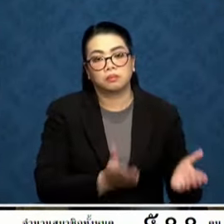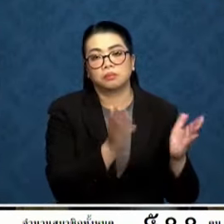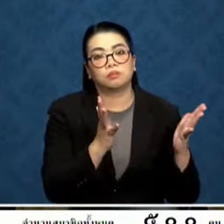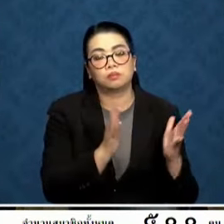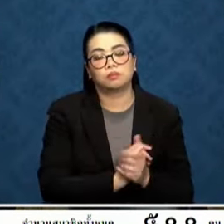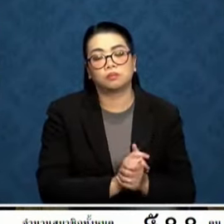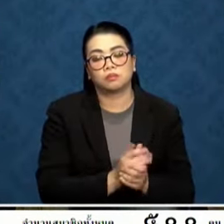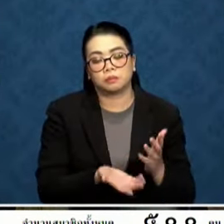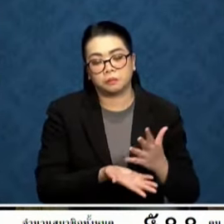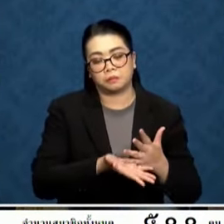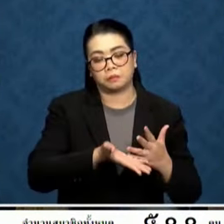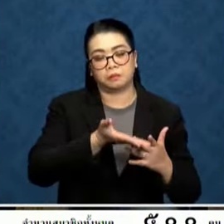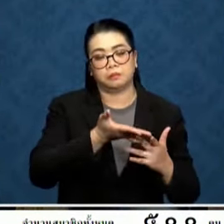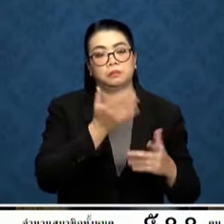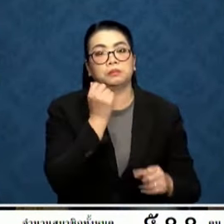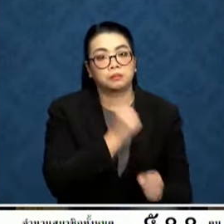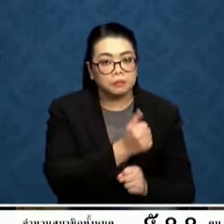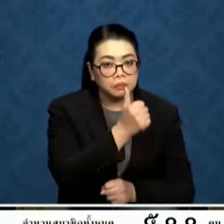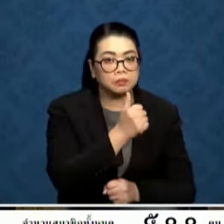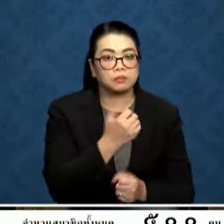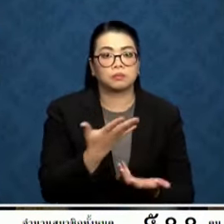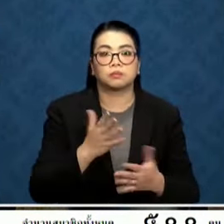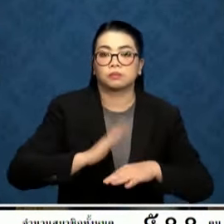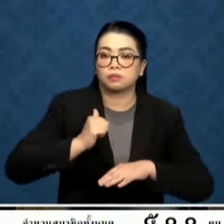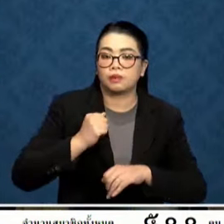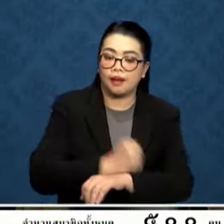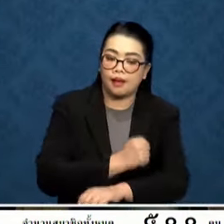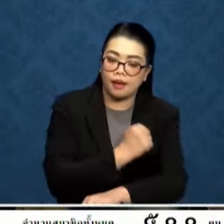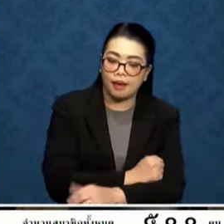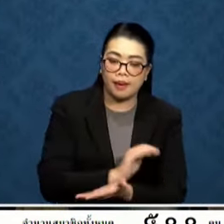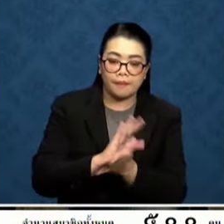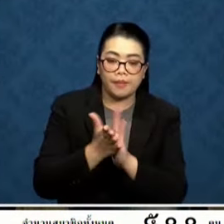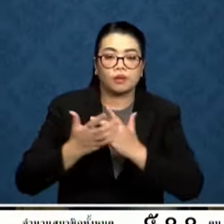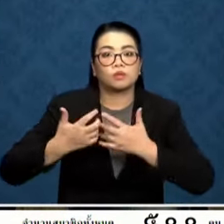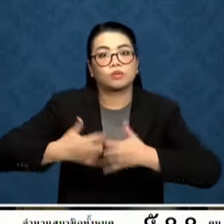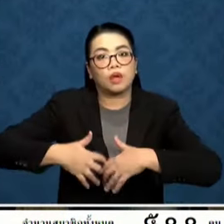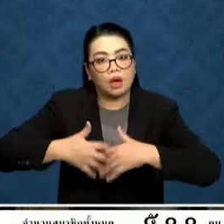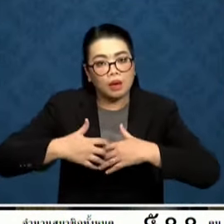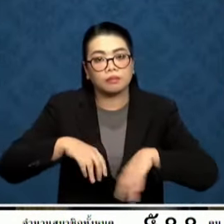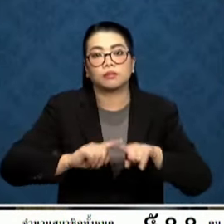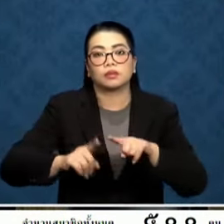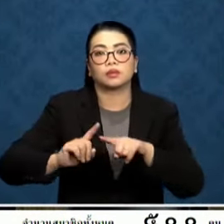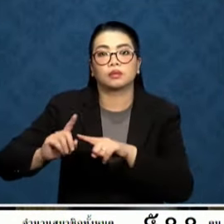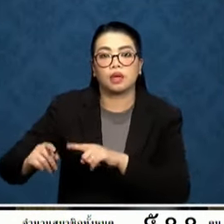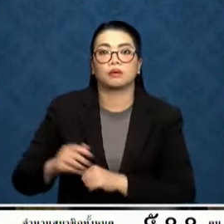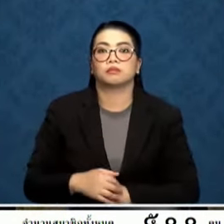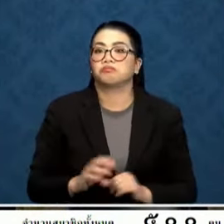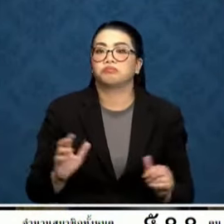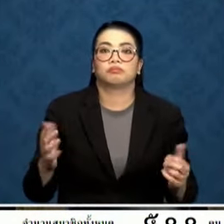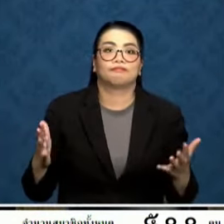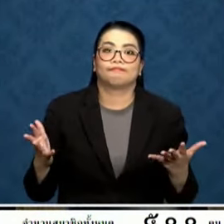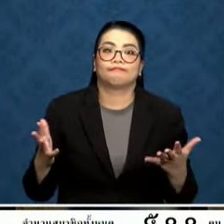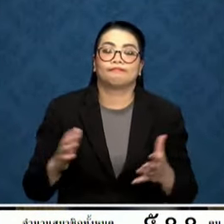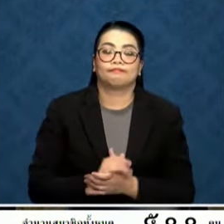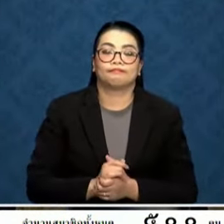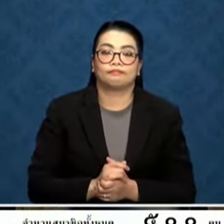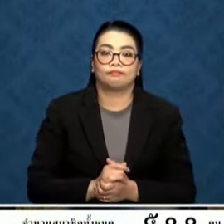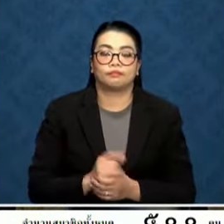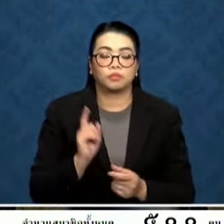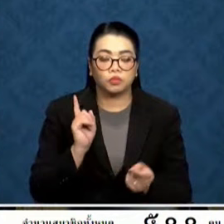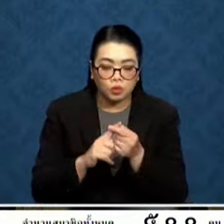เรามีการยกระดับการผลิตและทักษะแรงงานเพื่อเปลี่ยนผ่านอุตสาหกรรมอย่างจริงจังไม่มีเลยครับไม่ตอบ